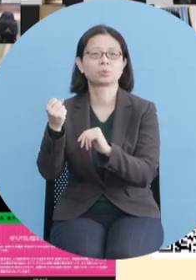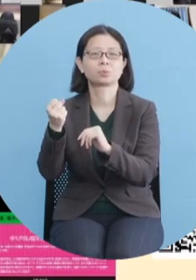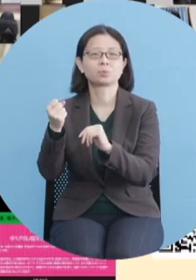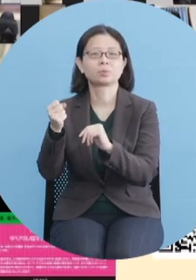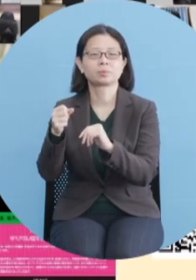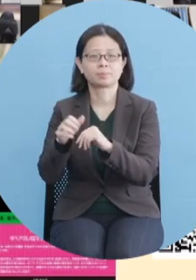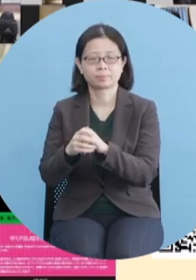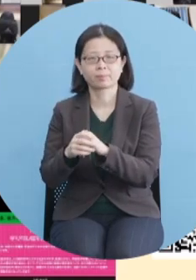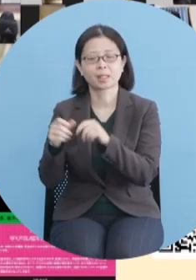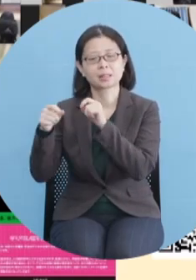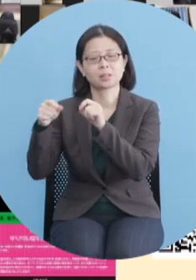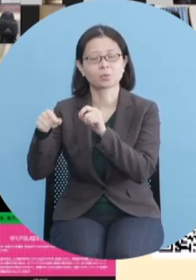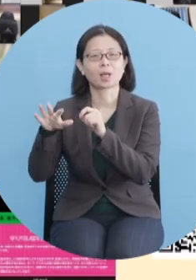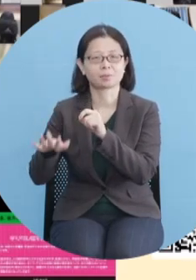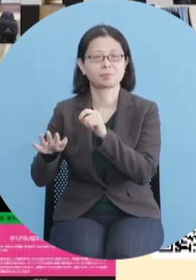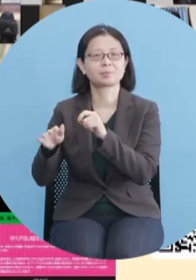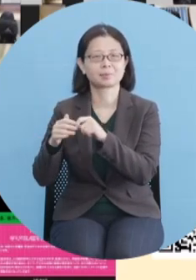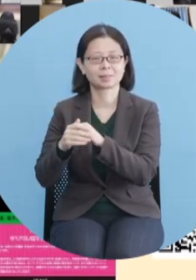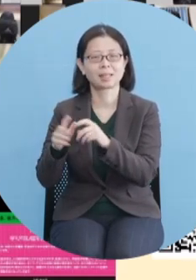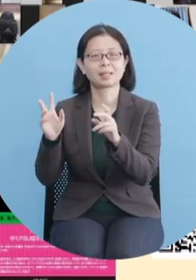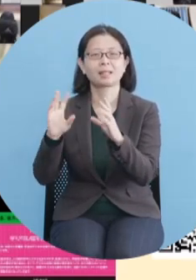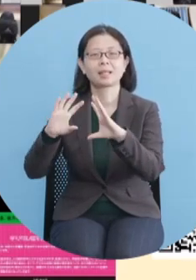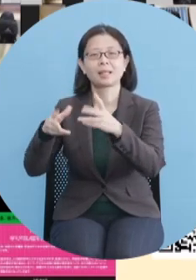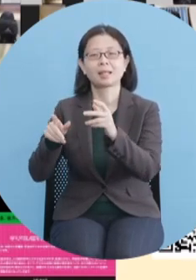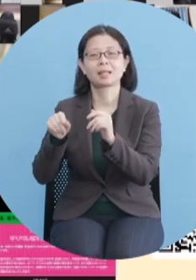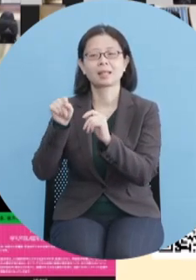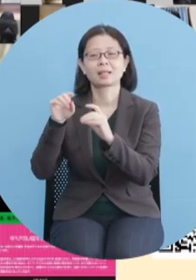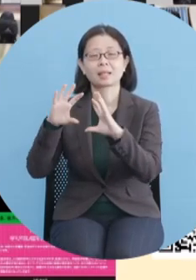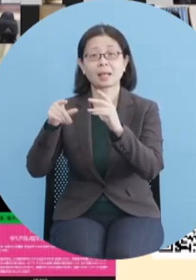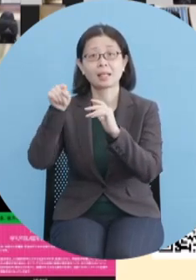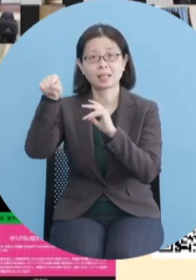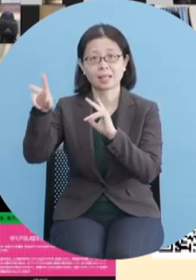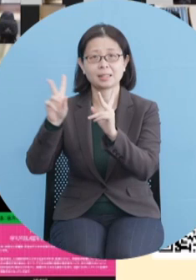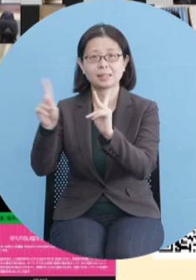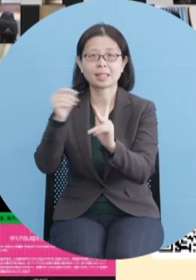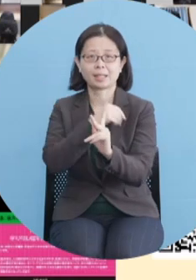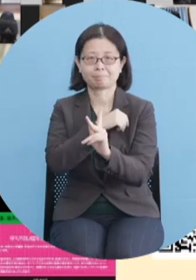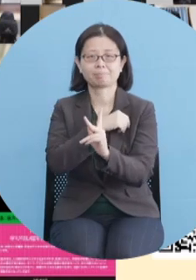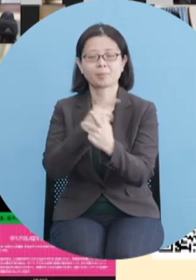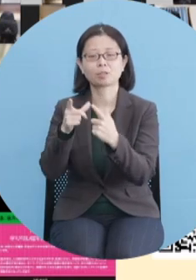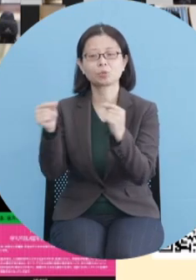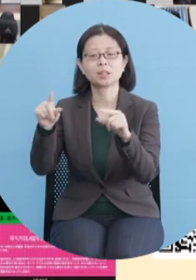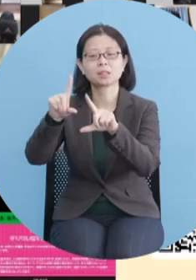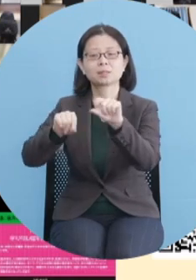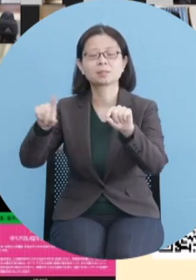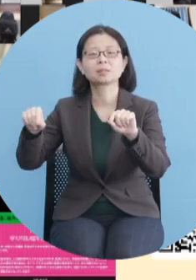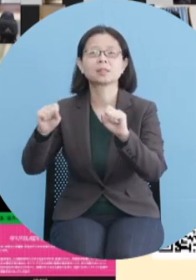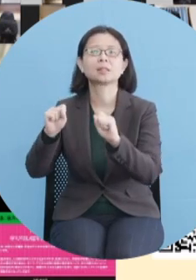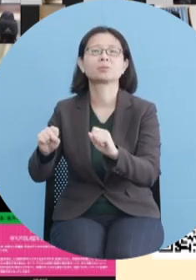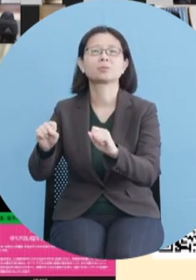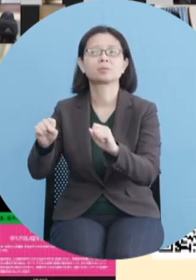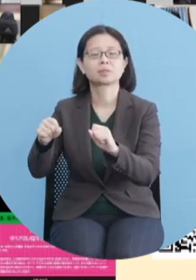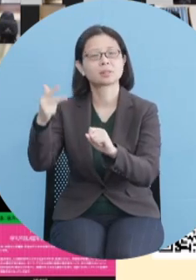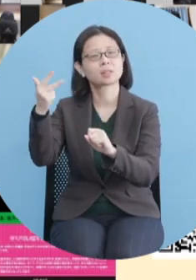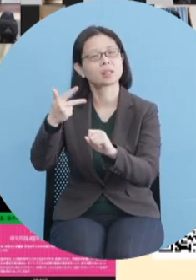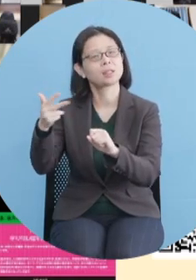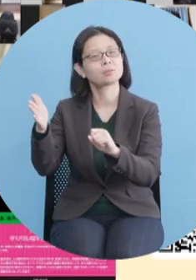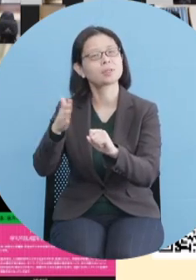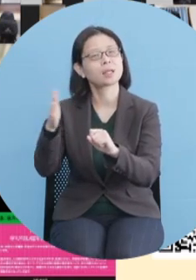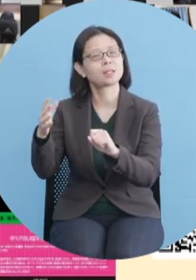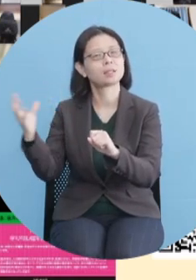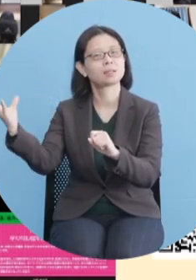な社員がいらっしゃいまして海外社員ですねえ各地にいらっしゃいますのでえ数各国フィリピン他数各国